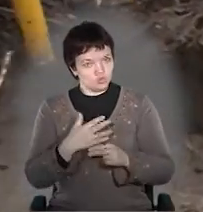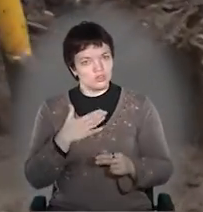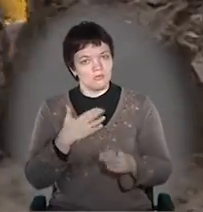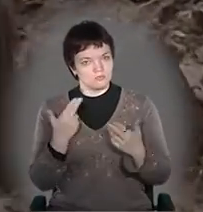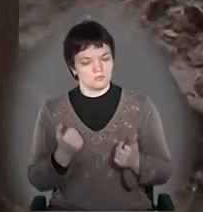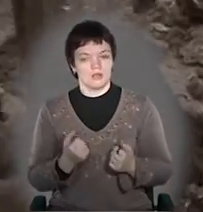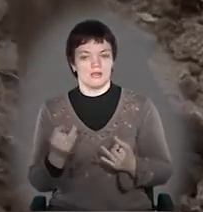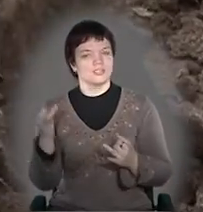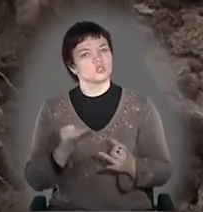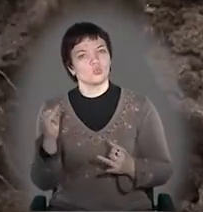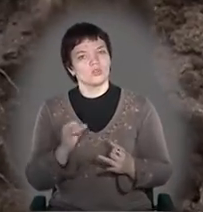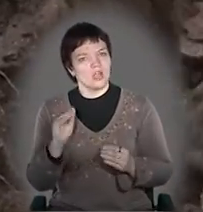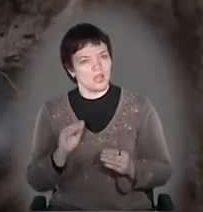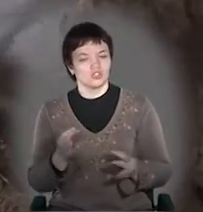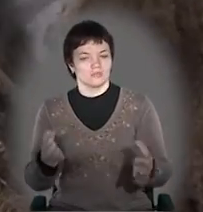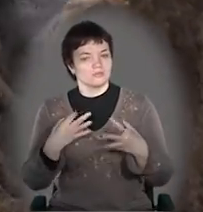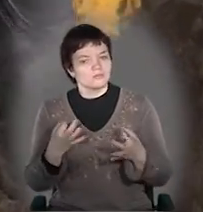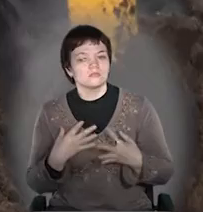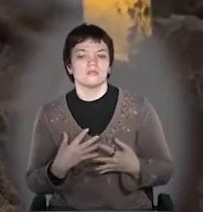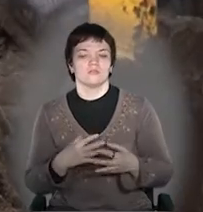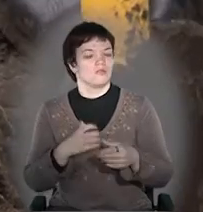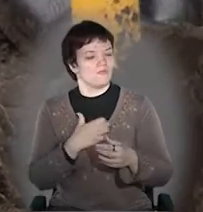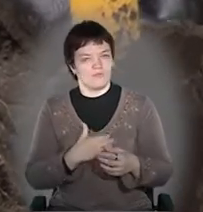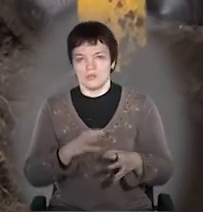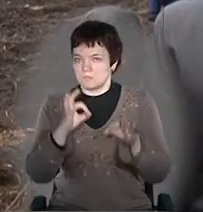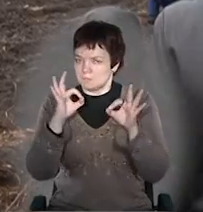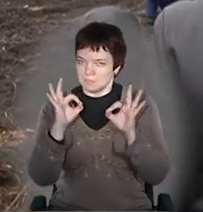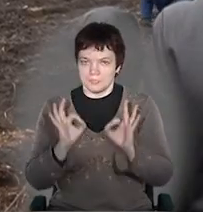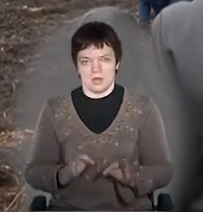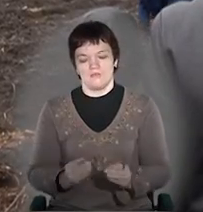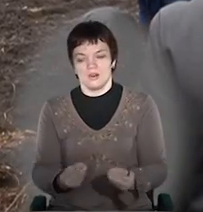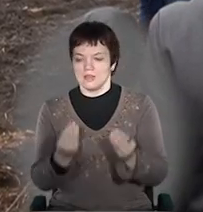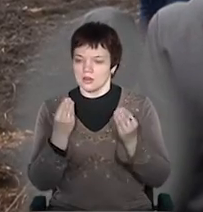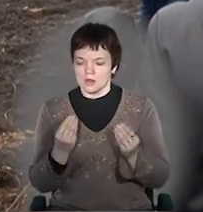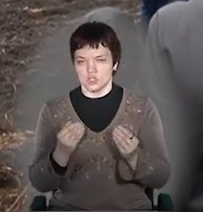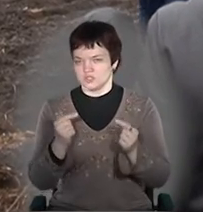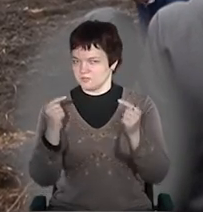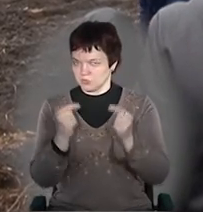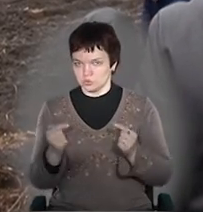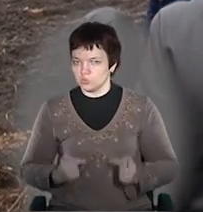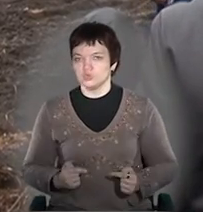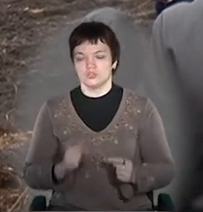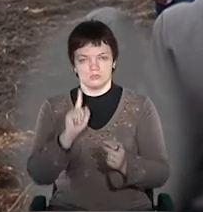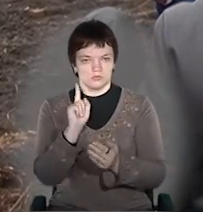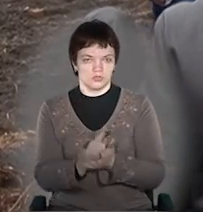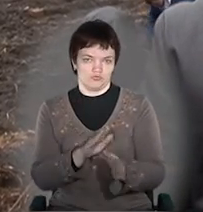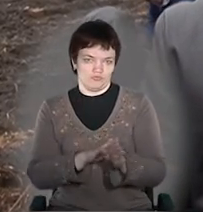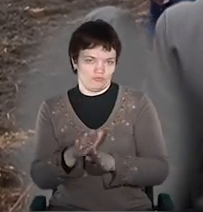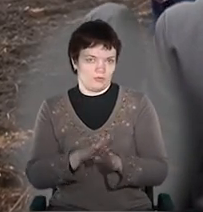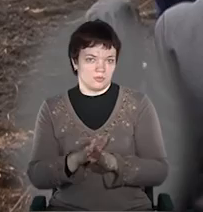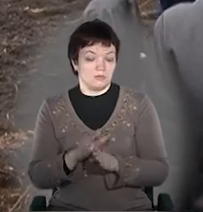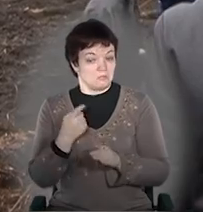что наша позиция как в политике, так и здесь, что все должно делаться качественно и точно. Мы